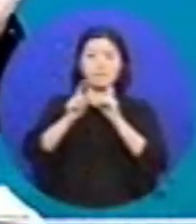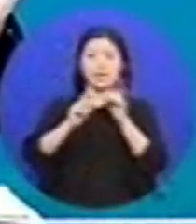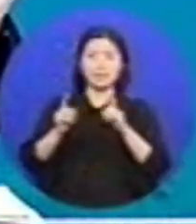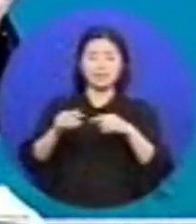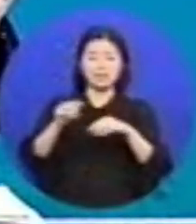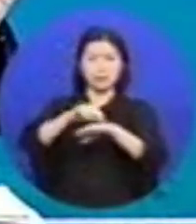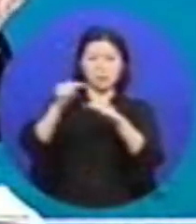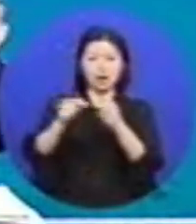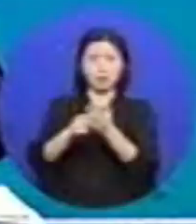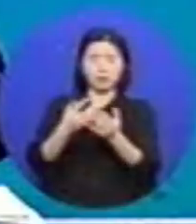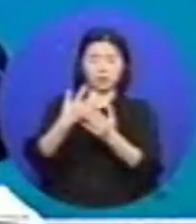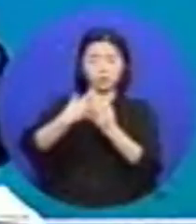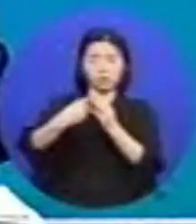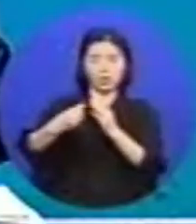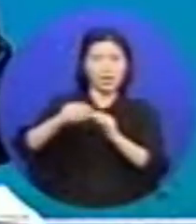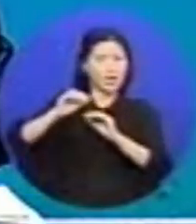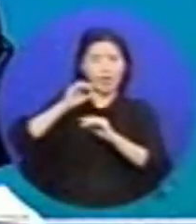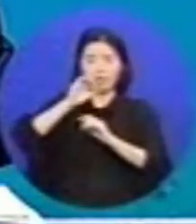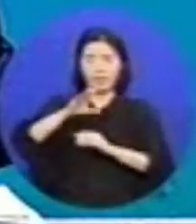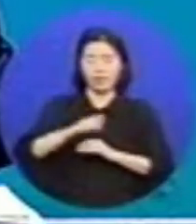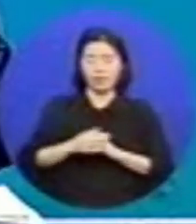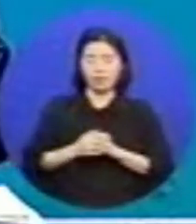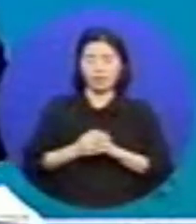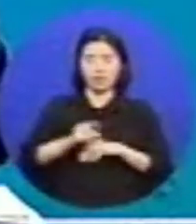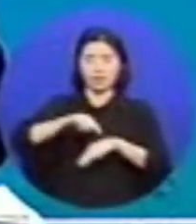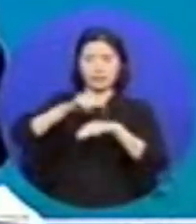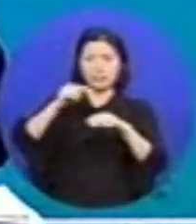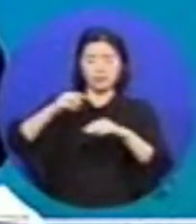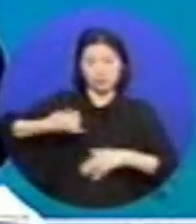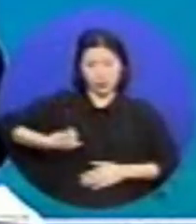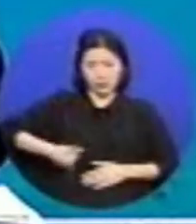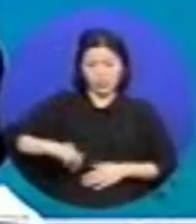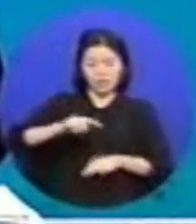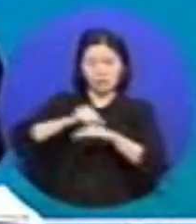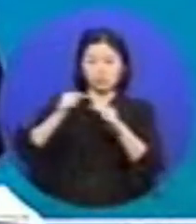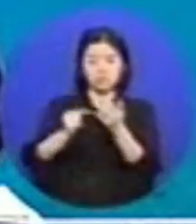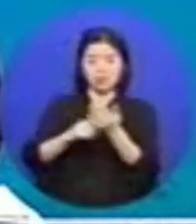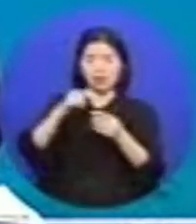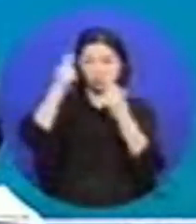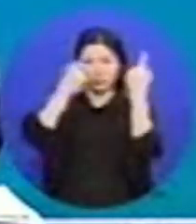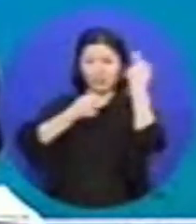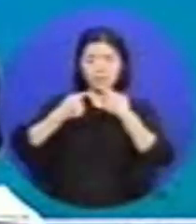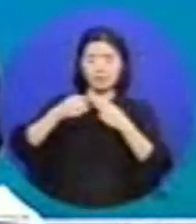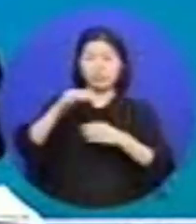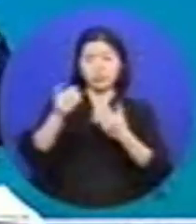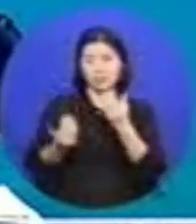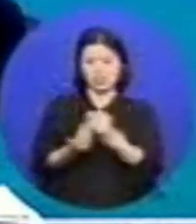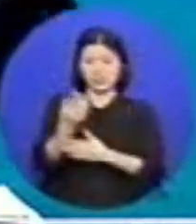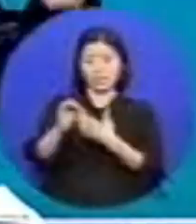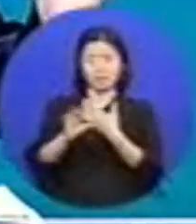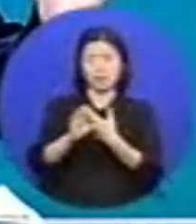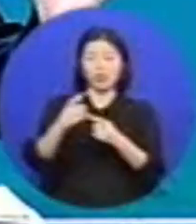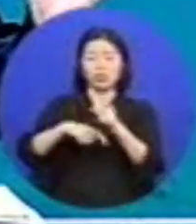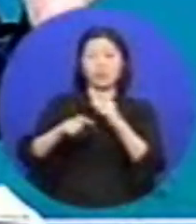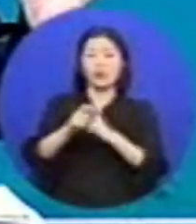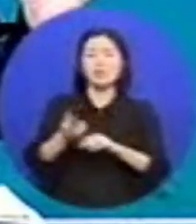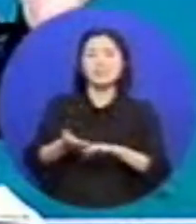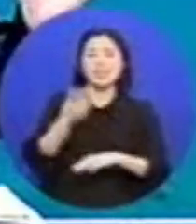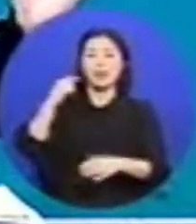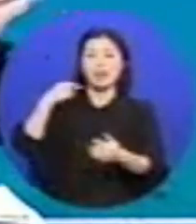않습니다. 자녀들의 마음에 상처가 생기면 그러면 더 이상 가르친다는 건 포기해야